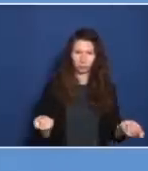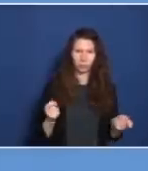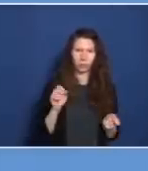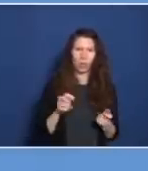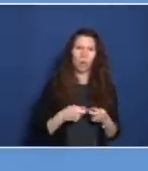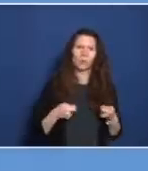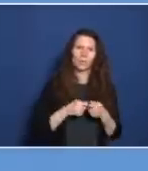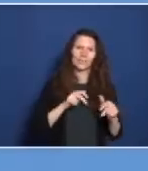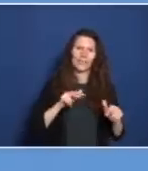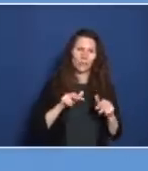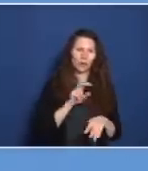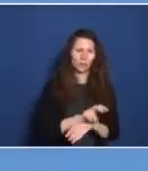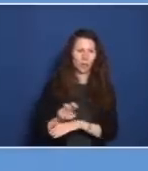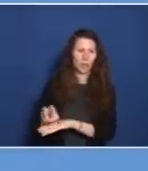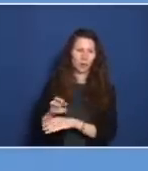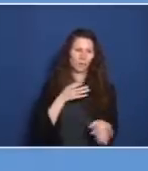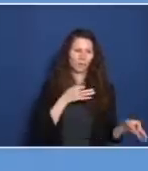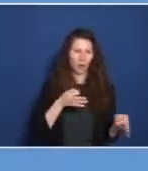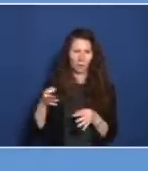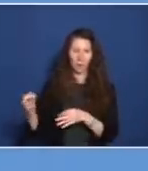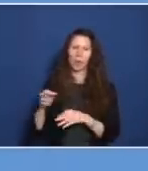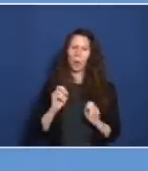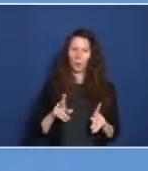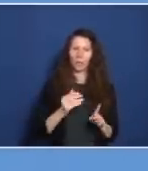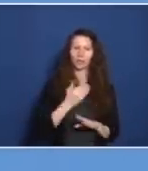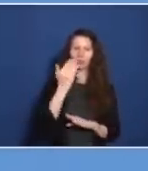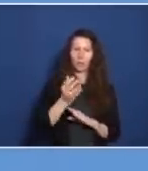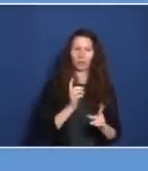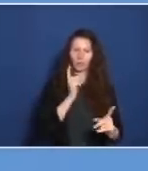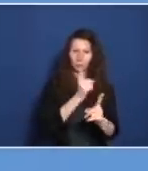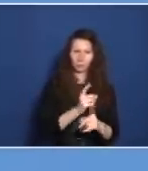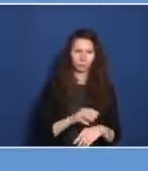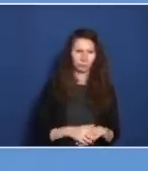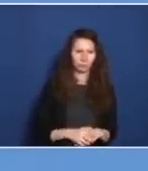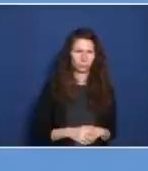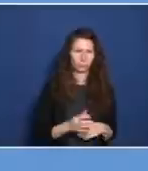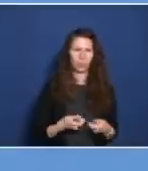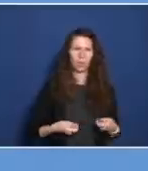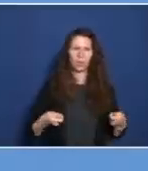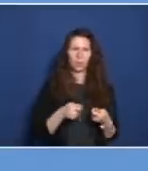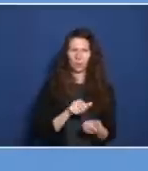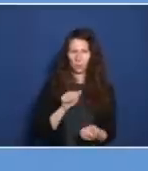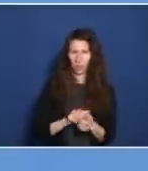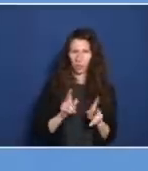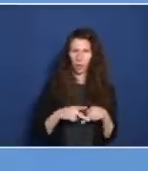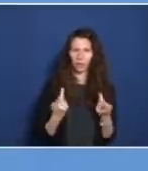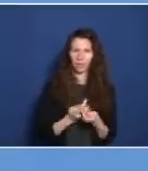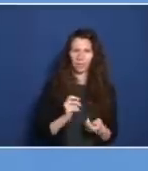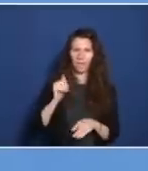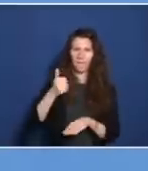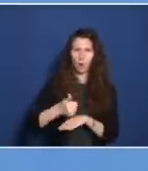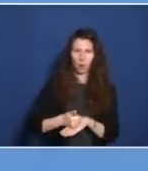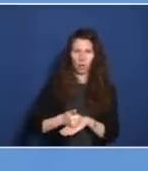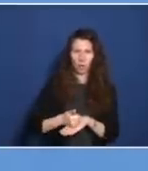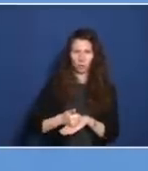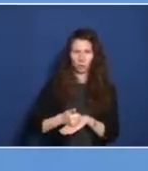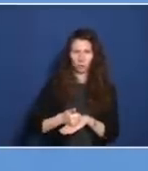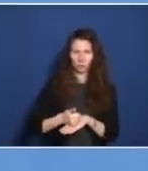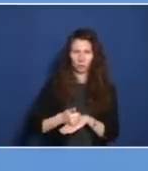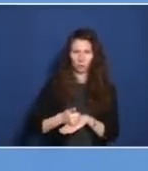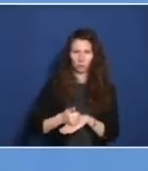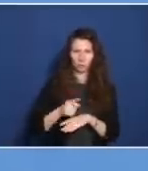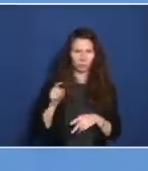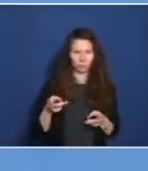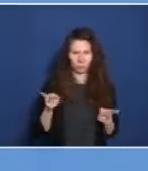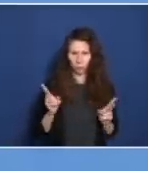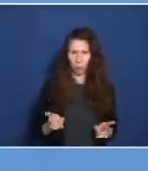Bundesregierung gestellt werden. Okay, machen wir das nachher dann. Die Bundespressekonferenz, der Vorstand der Bundespressekonferenz ist ganz